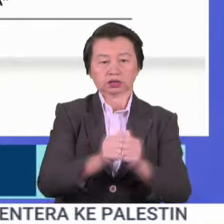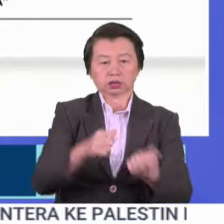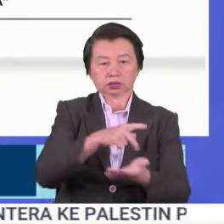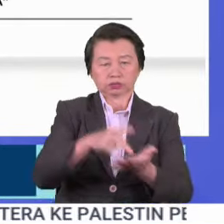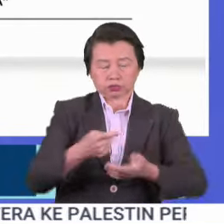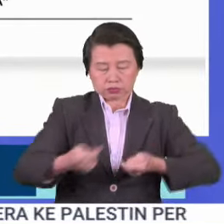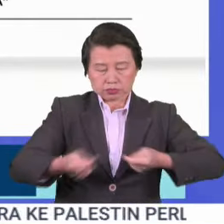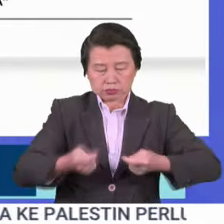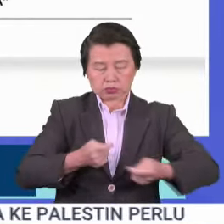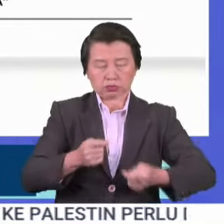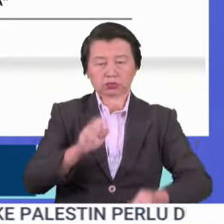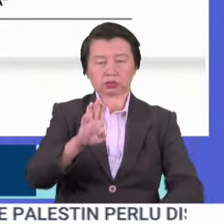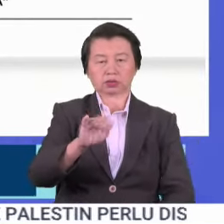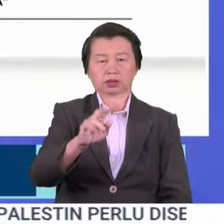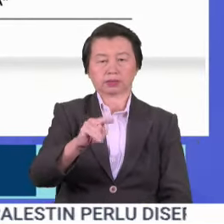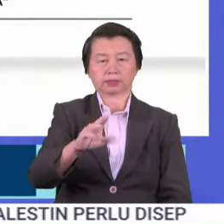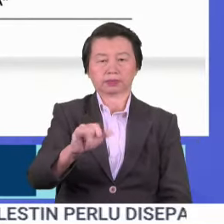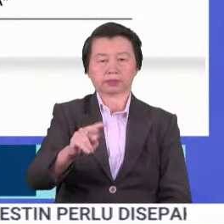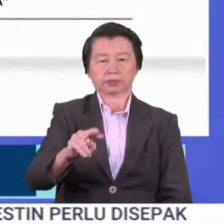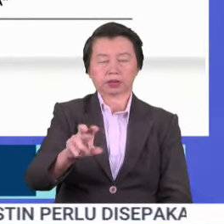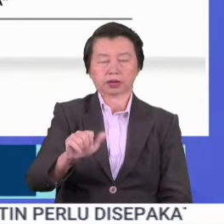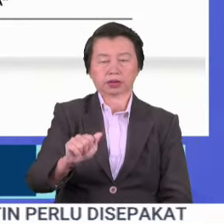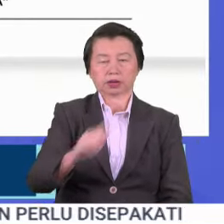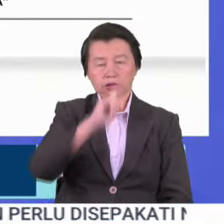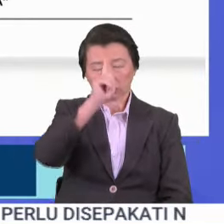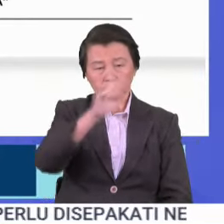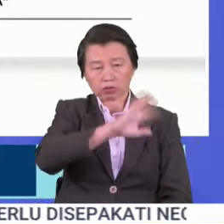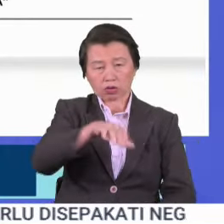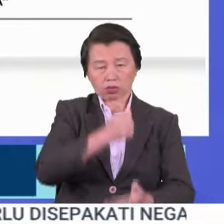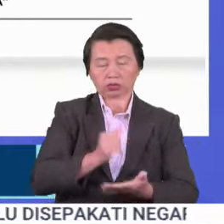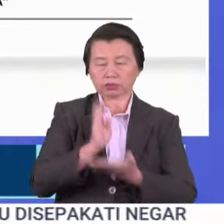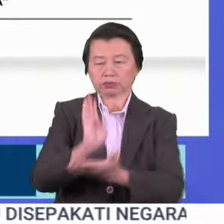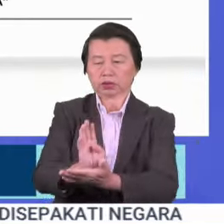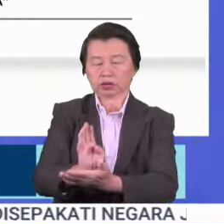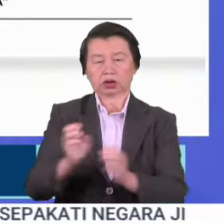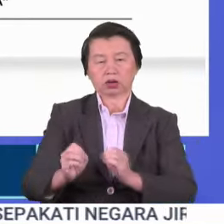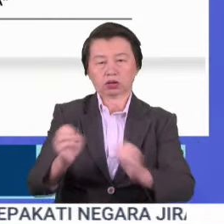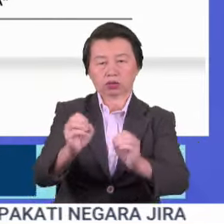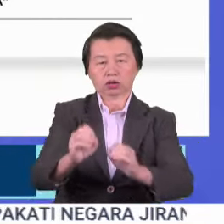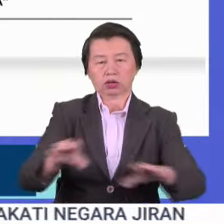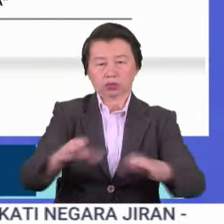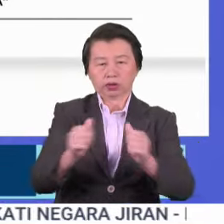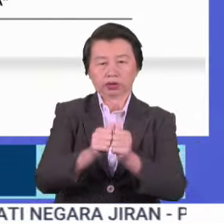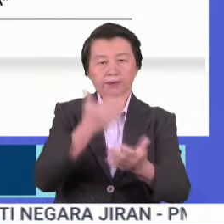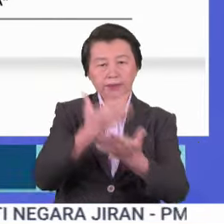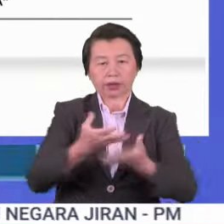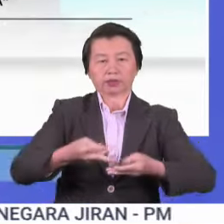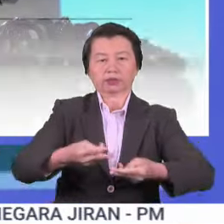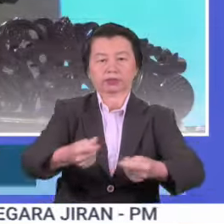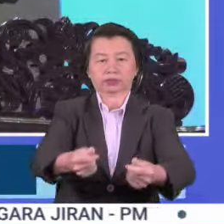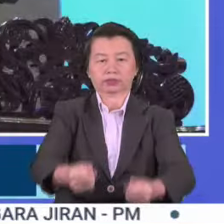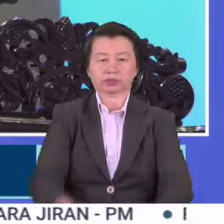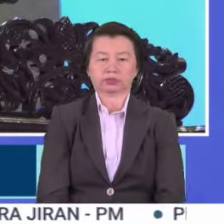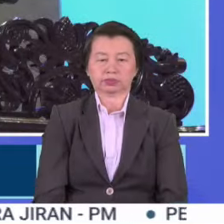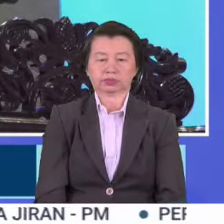Pusat Kawalan Operasi Bencana bagi memastikan segala bentuk bantuan dan operasi berjalan lancar.